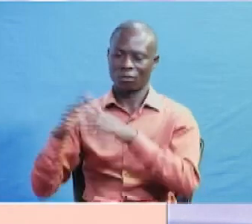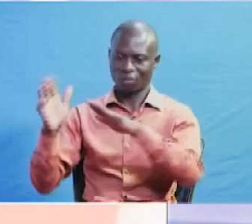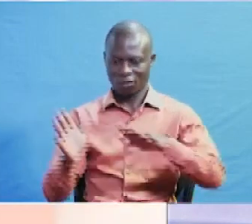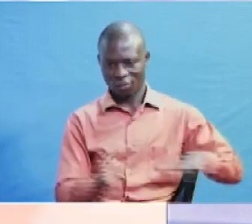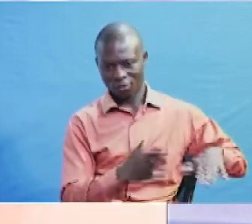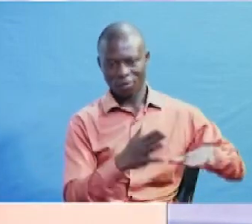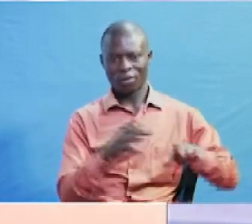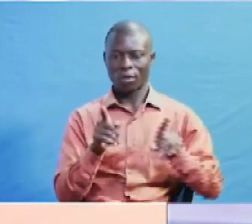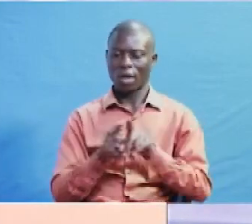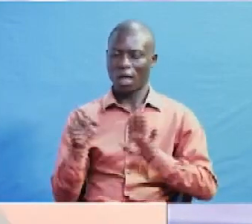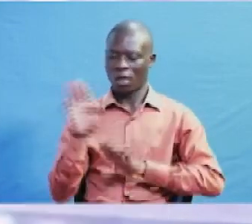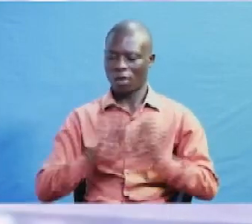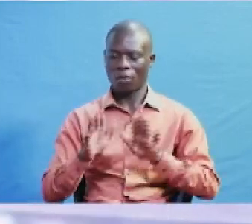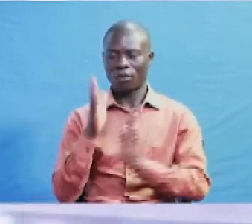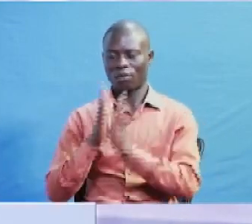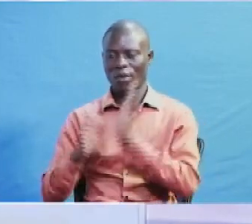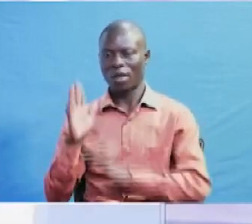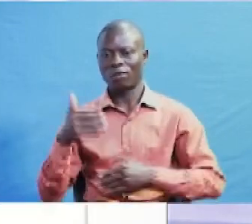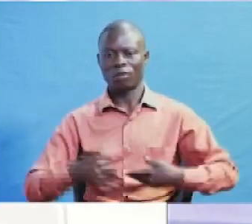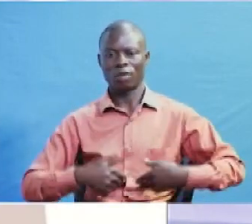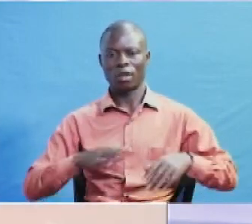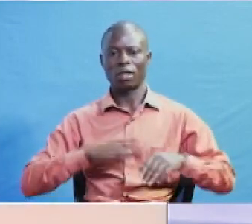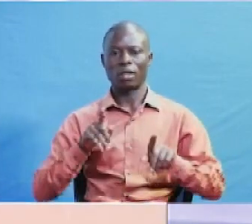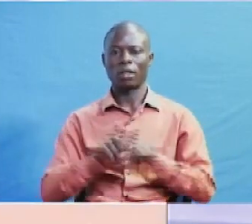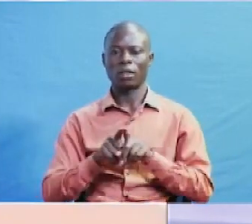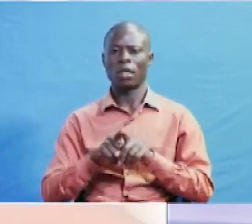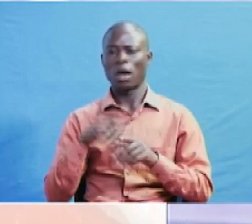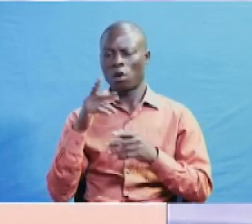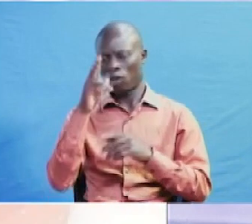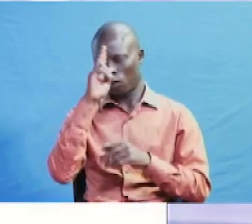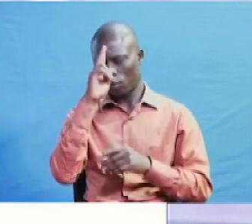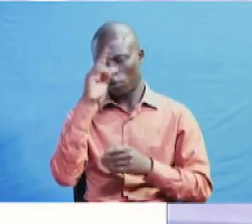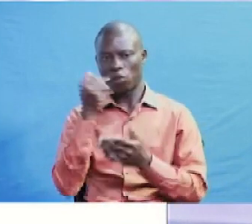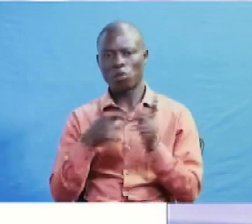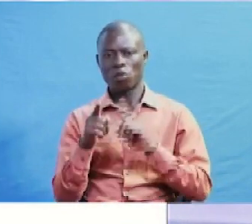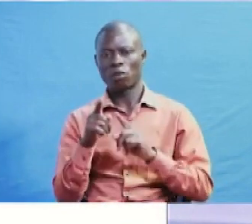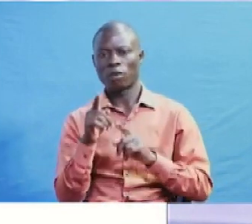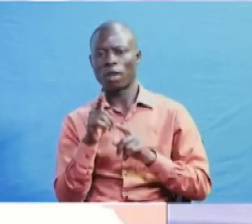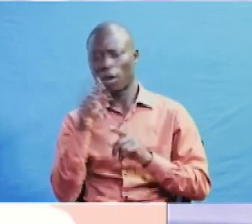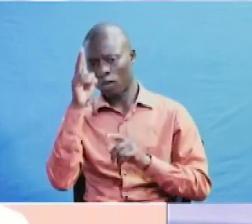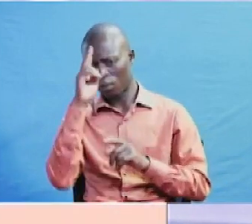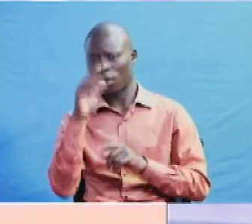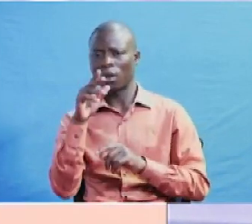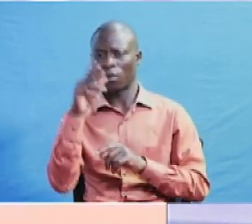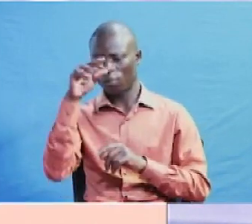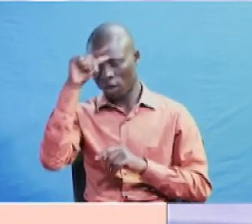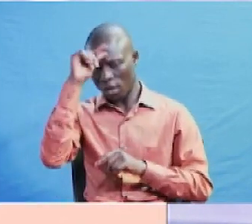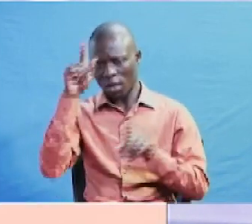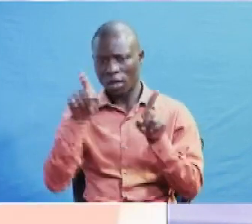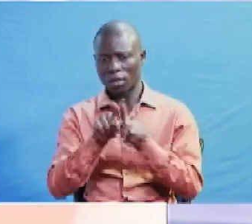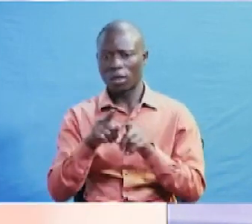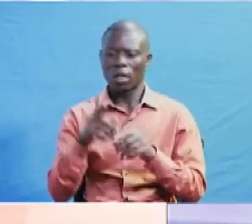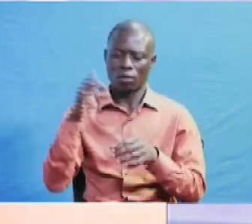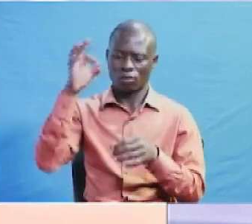licha ya mipango ya Gen Z leo ya kuweka mabango ya maafisa wa polisi wahuni na maafisa serikalini ambao walipiga